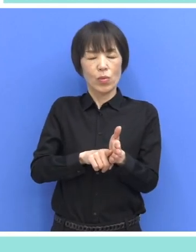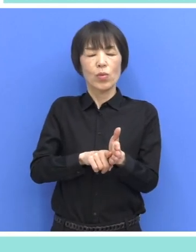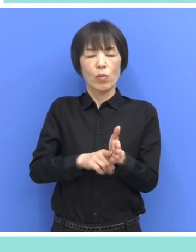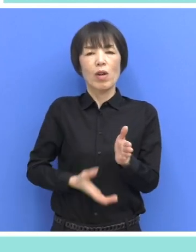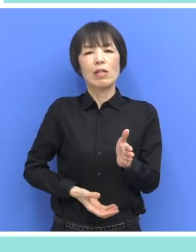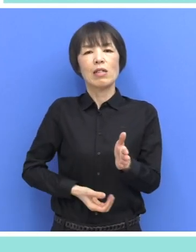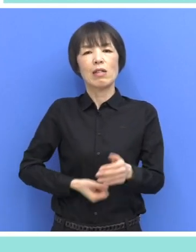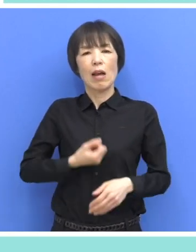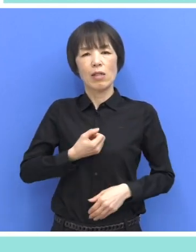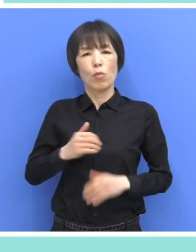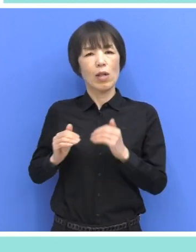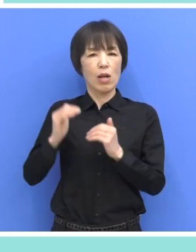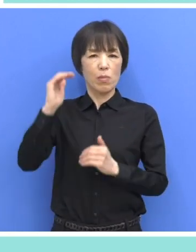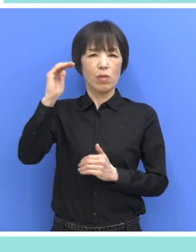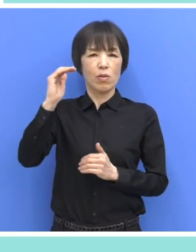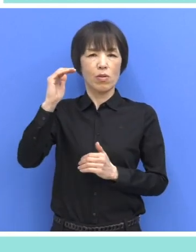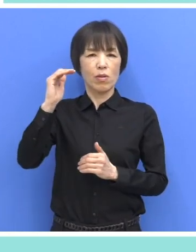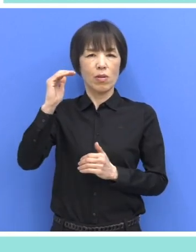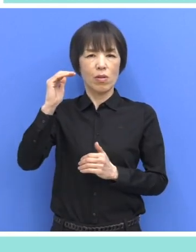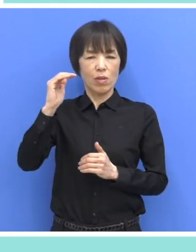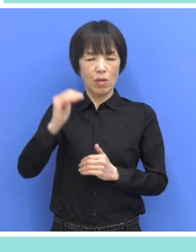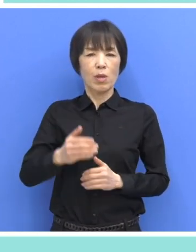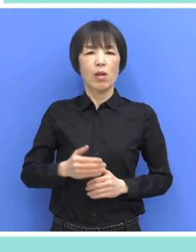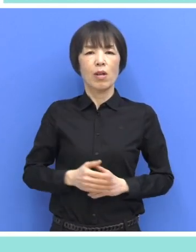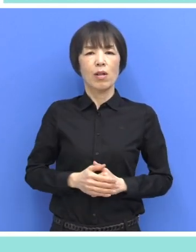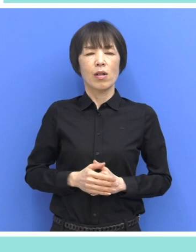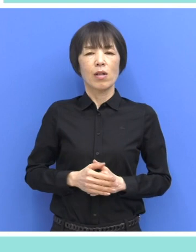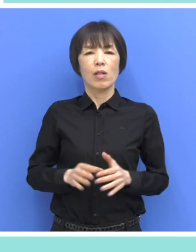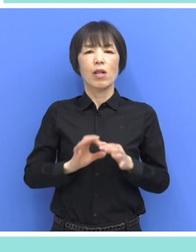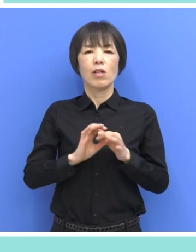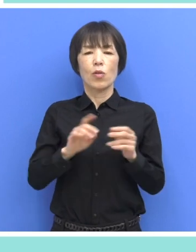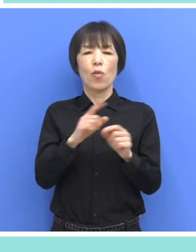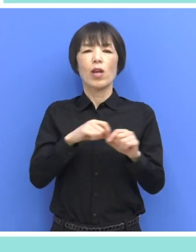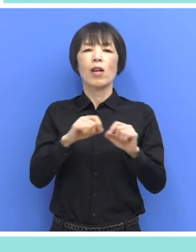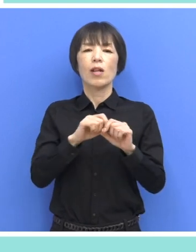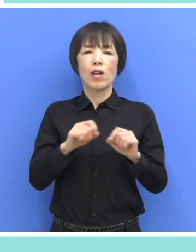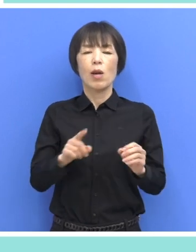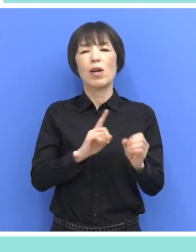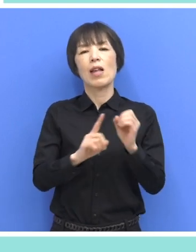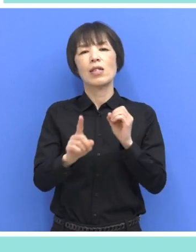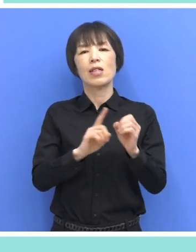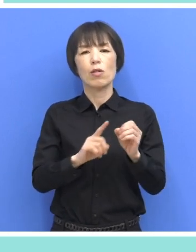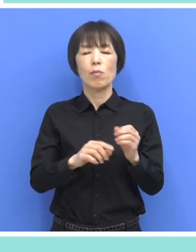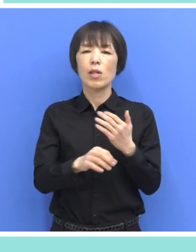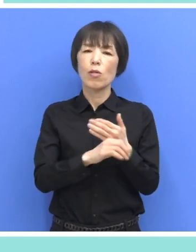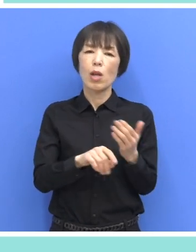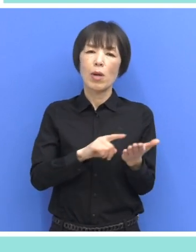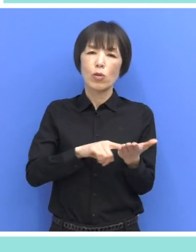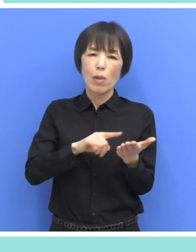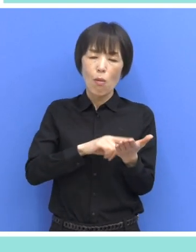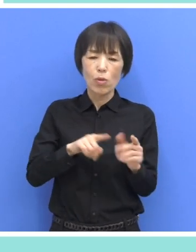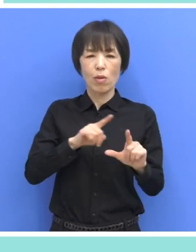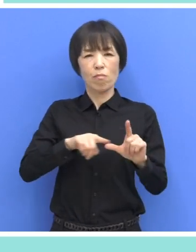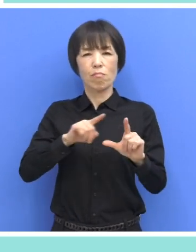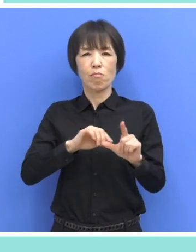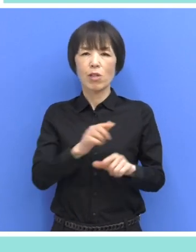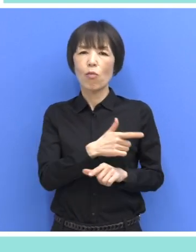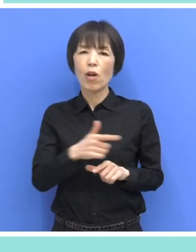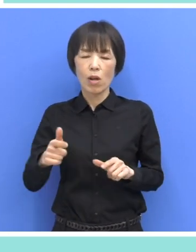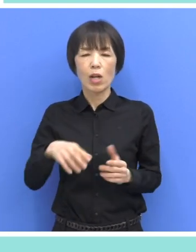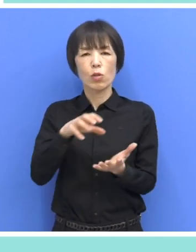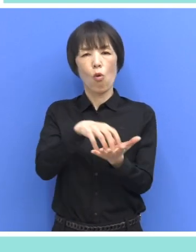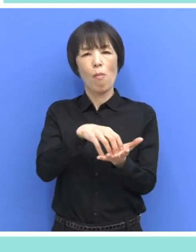で信頼性を高める。で、信頼性を高めたデジタル端末でいろんな証明書